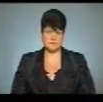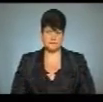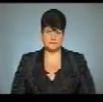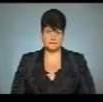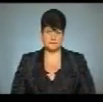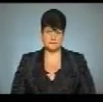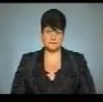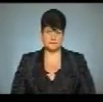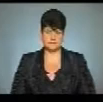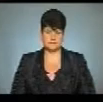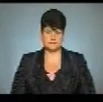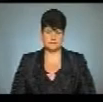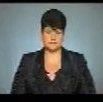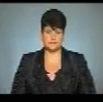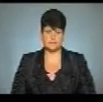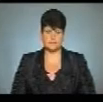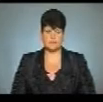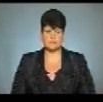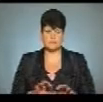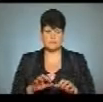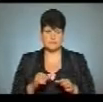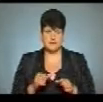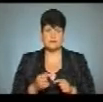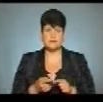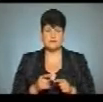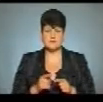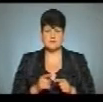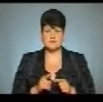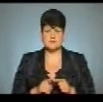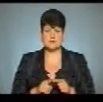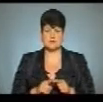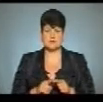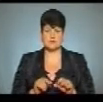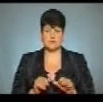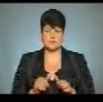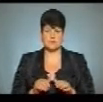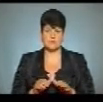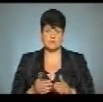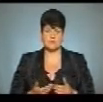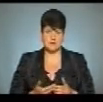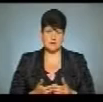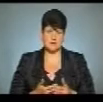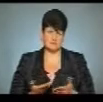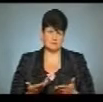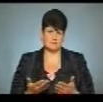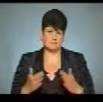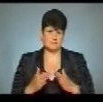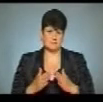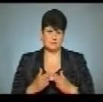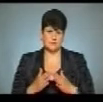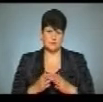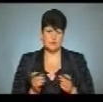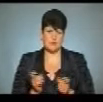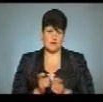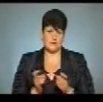тапочках. Під час огляду місце події вилучені. Перебуваючи за місцем свого проживання на побутовому ґрунті, в ході